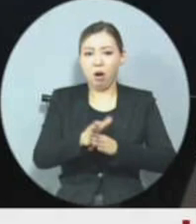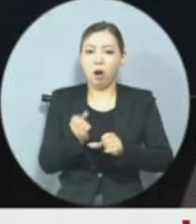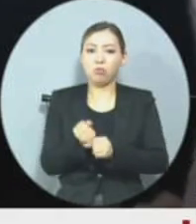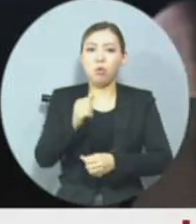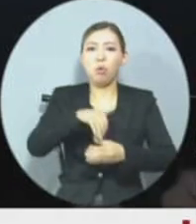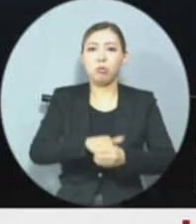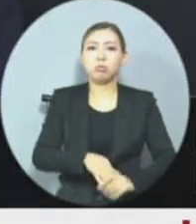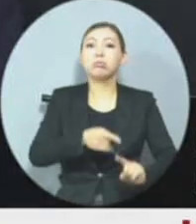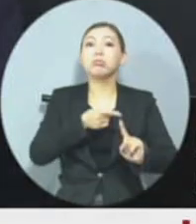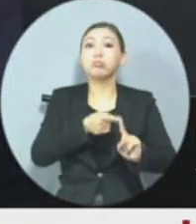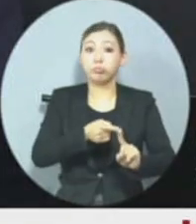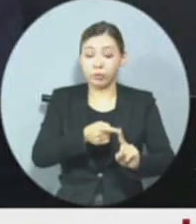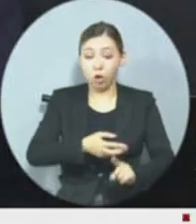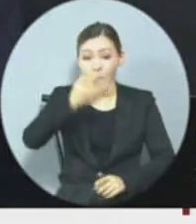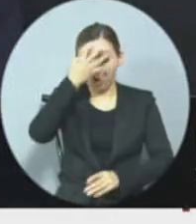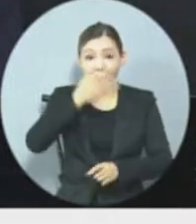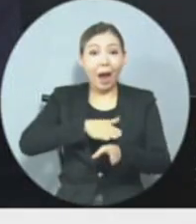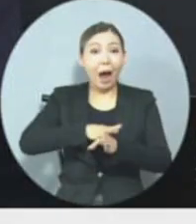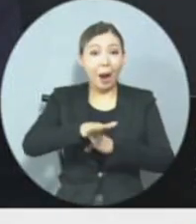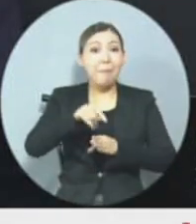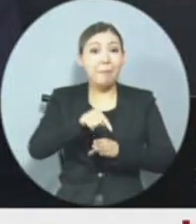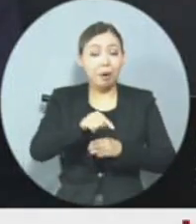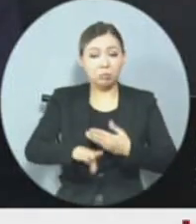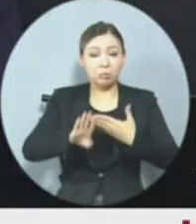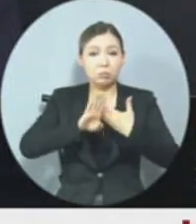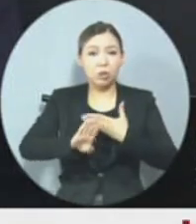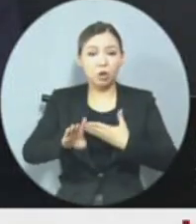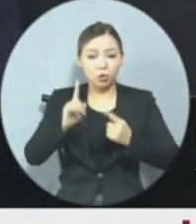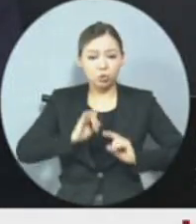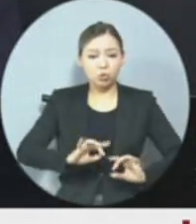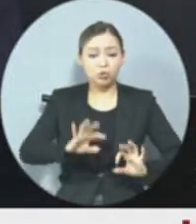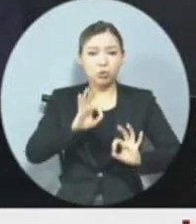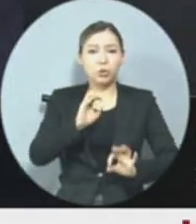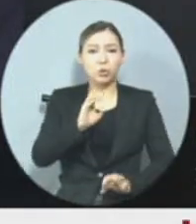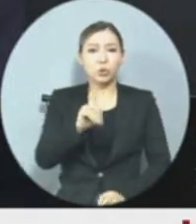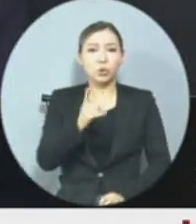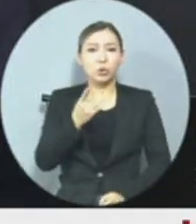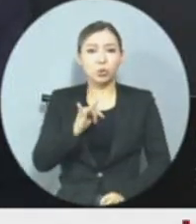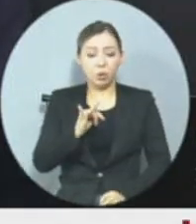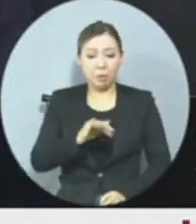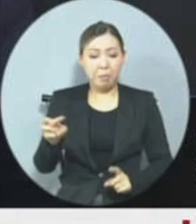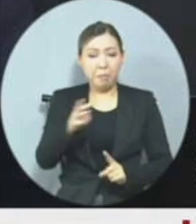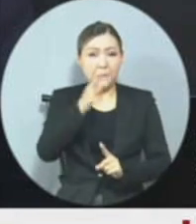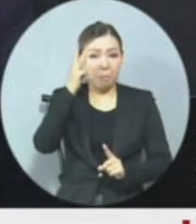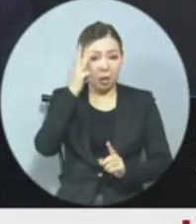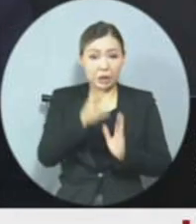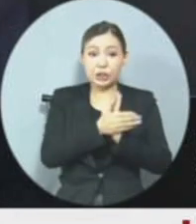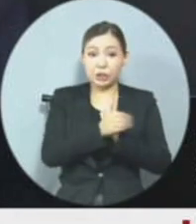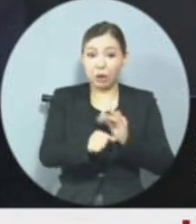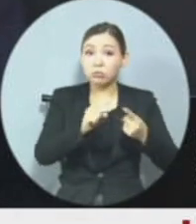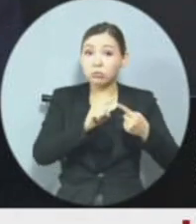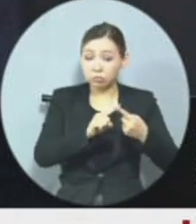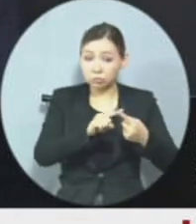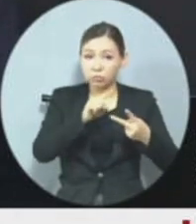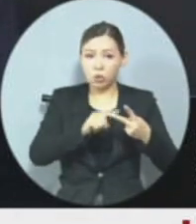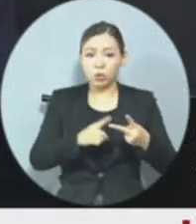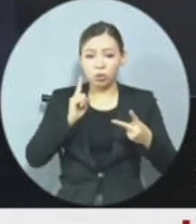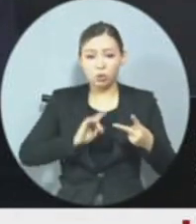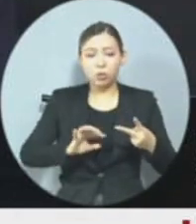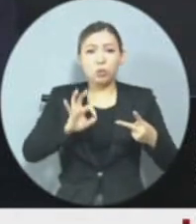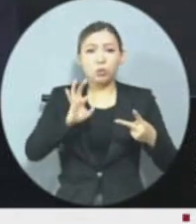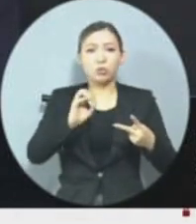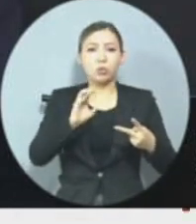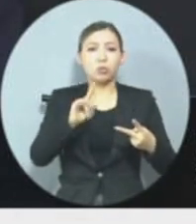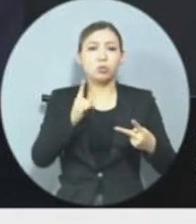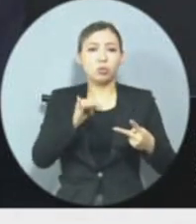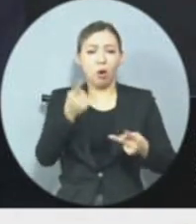байгаа. Ер нь төрийн албанд бол цаашдаа ёс зүйтэй хүнийг дүү шалгадаг. Мэдлэг чадвартай байгаасаа гадна ёс зүй хамгийн чухал.